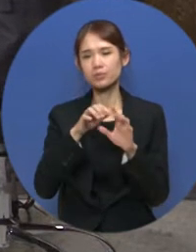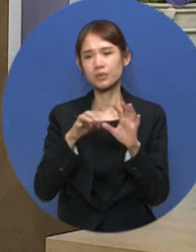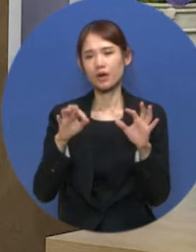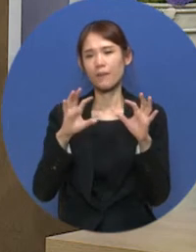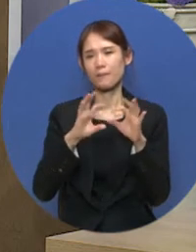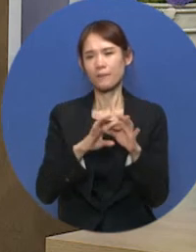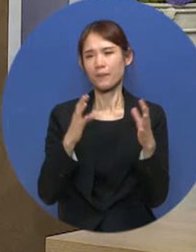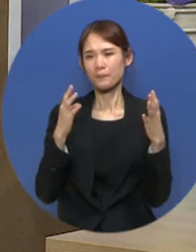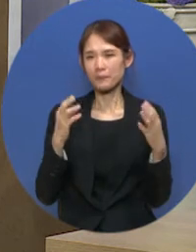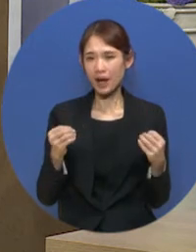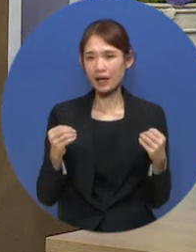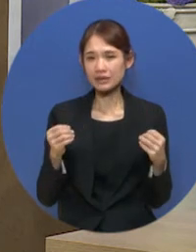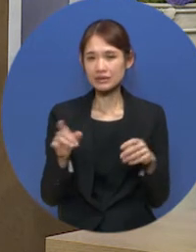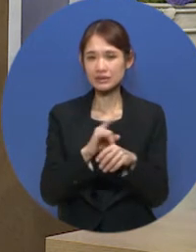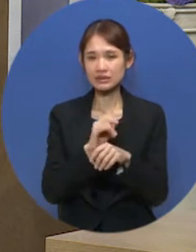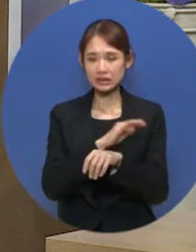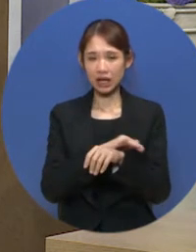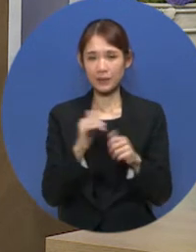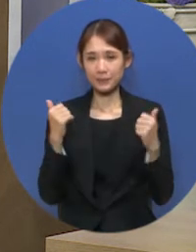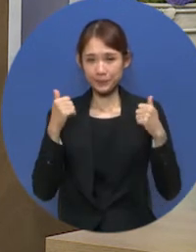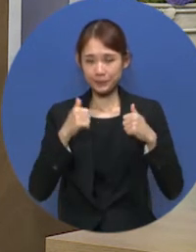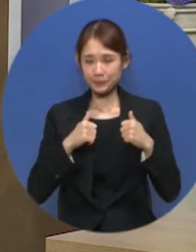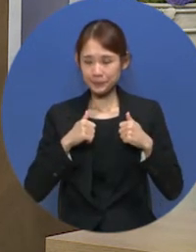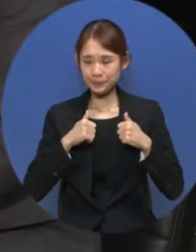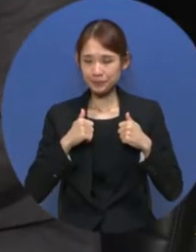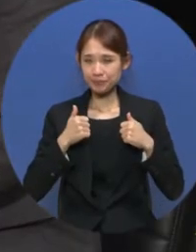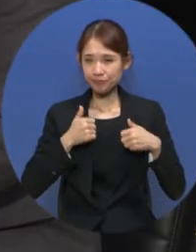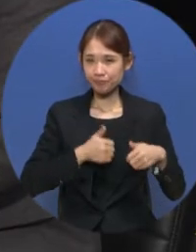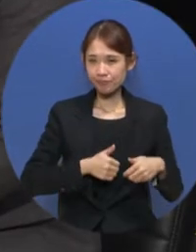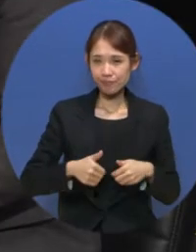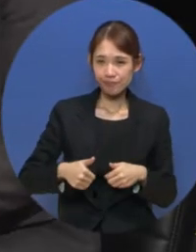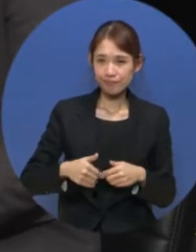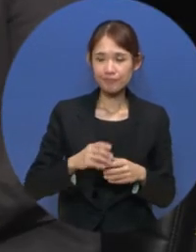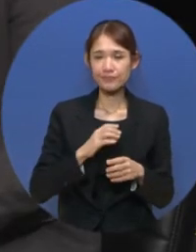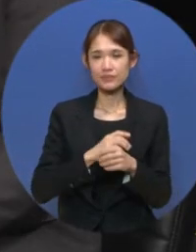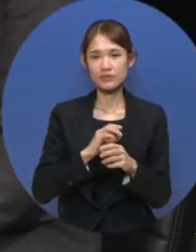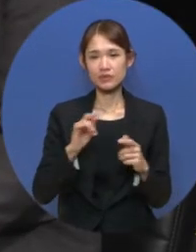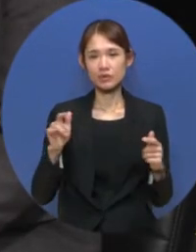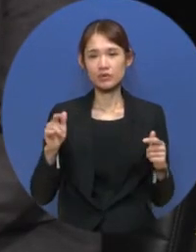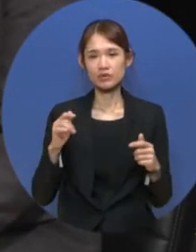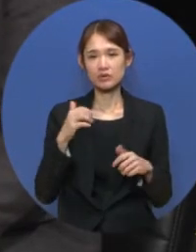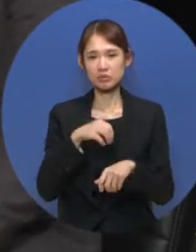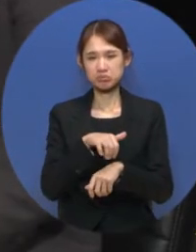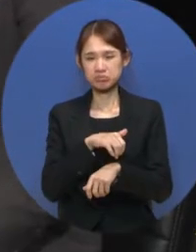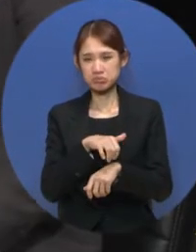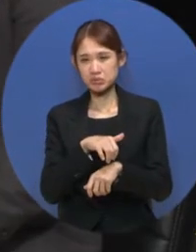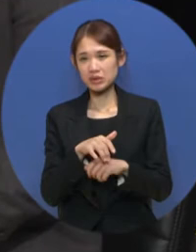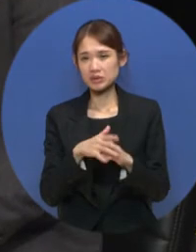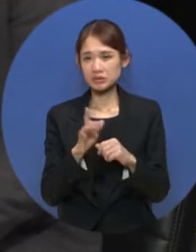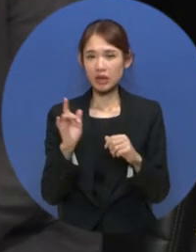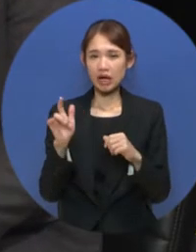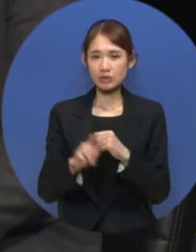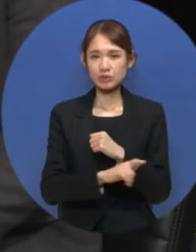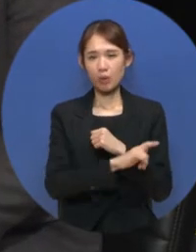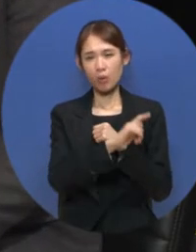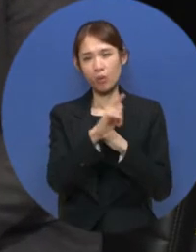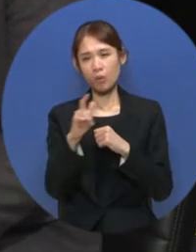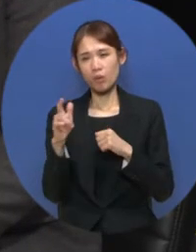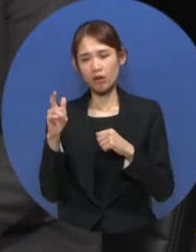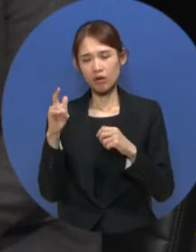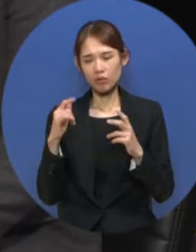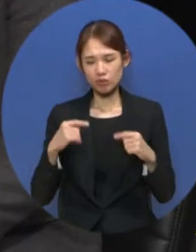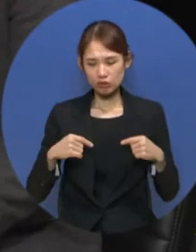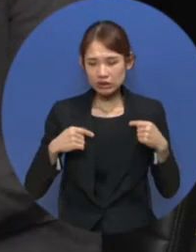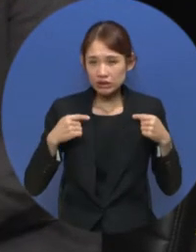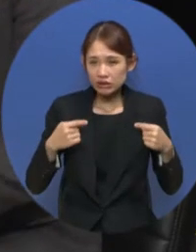많았습니다. 특히나 잘 갖춰입고 가야 되는 그런 상황 속에서 기존의 옷들이 많이 불편하고 또 하루 종일 휠체어 위에서 생활을 하는 데